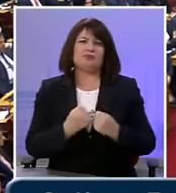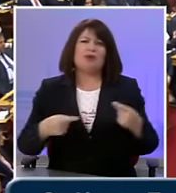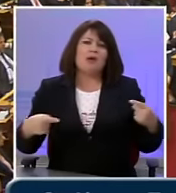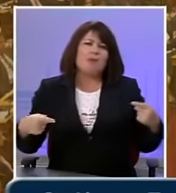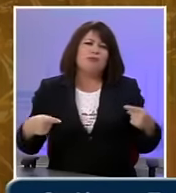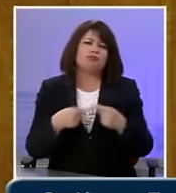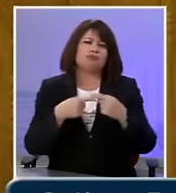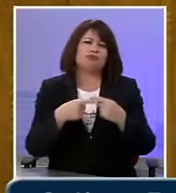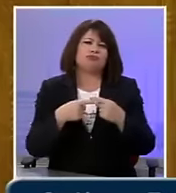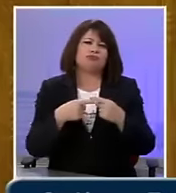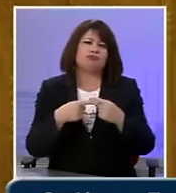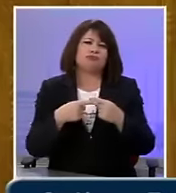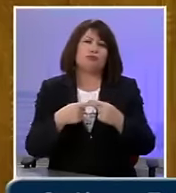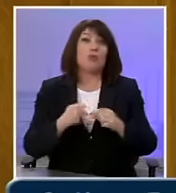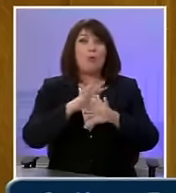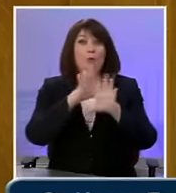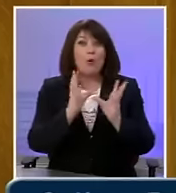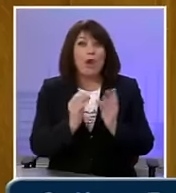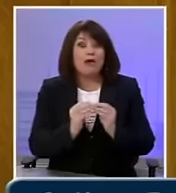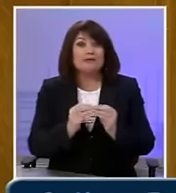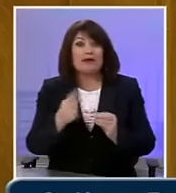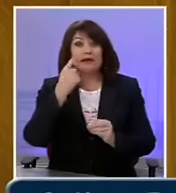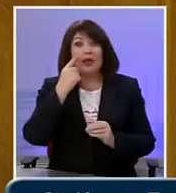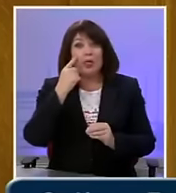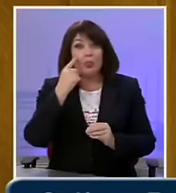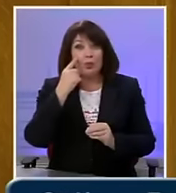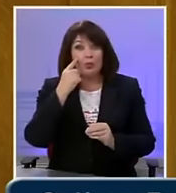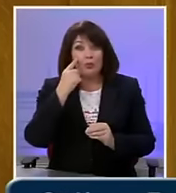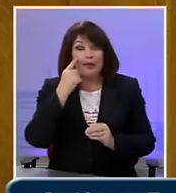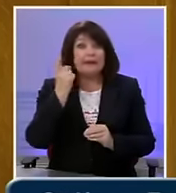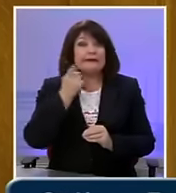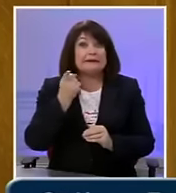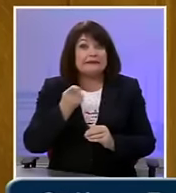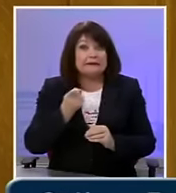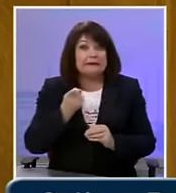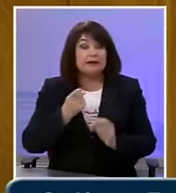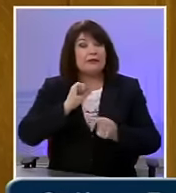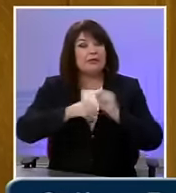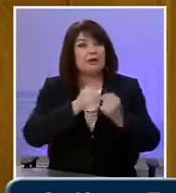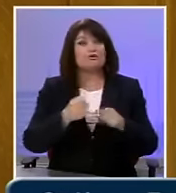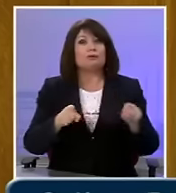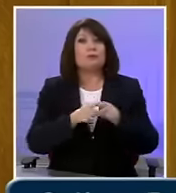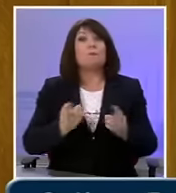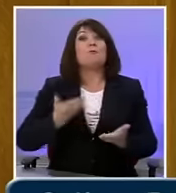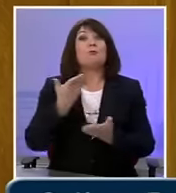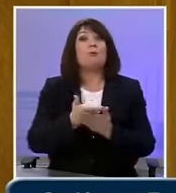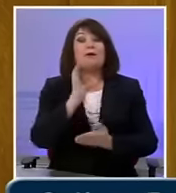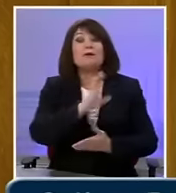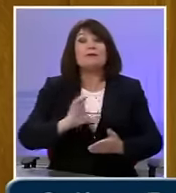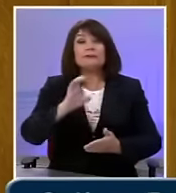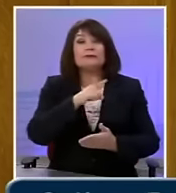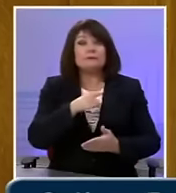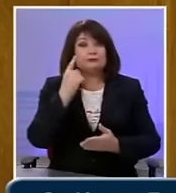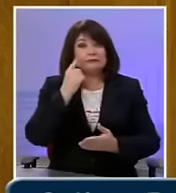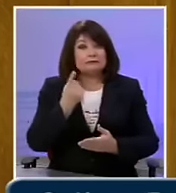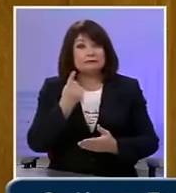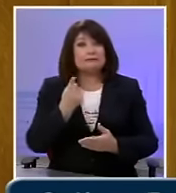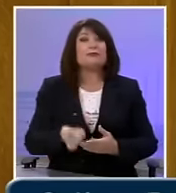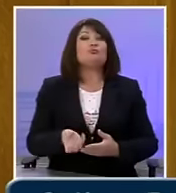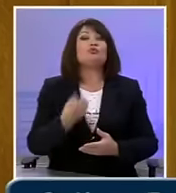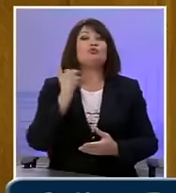τα κρίνουμε όλα αυτά, να τα γνωρίσουμε και να δράσουμε. Και γι' αυτό προτείνω η Ευρώπη να αποκτήσει μια νέα